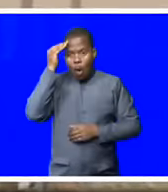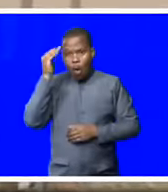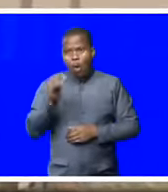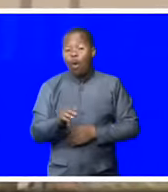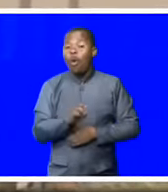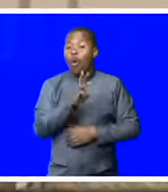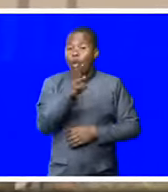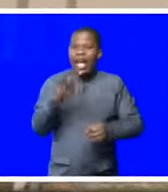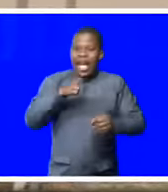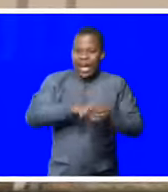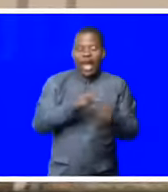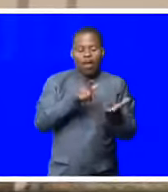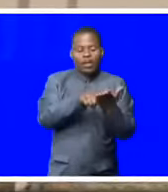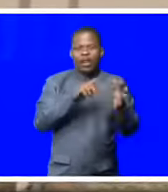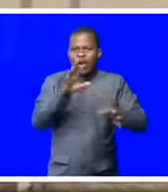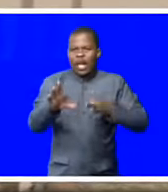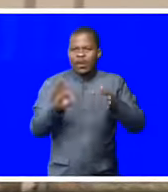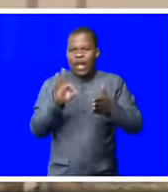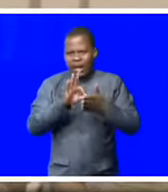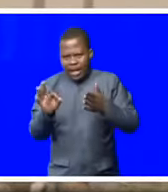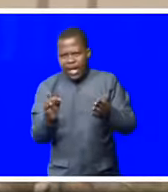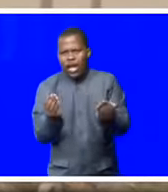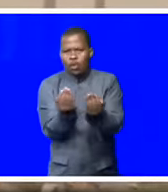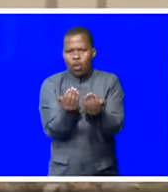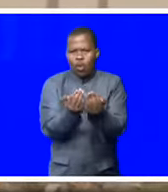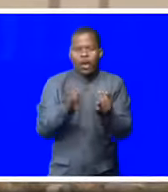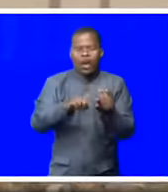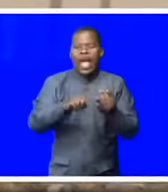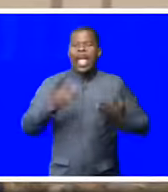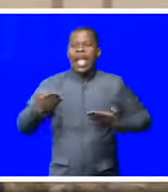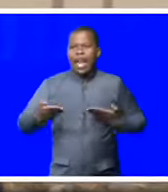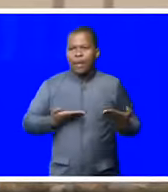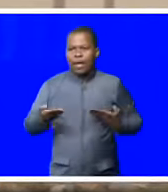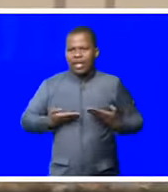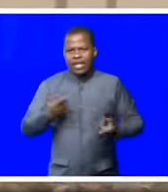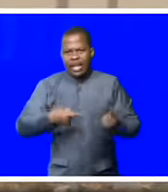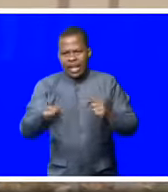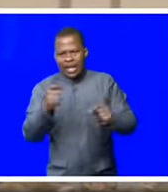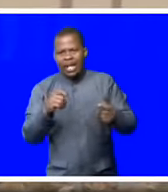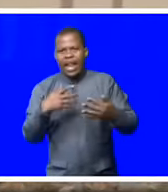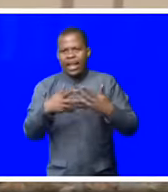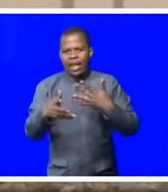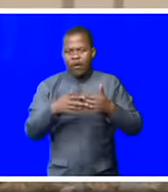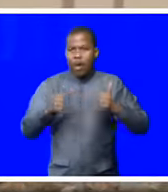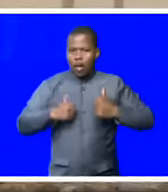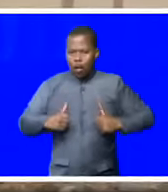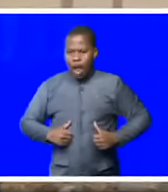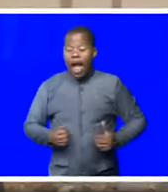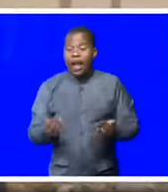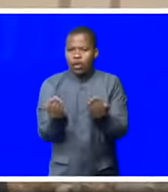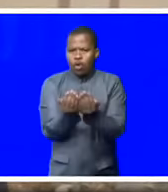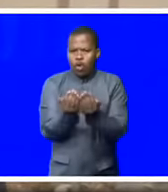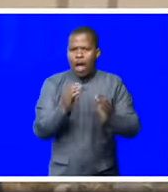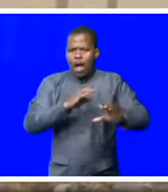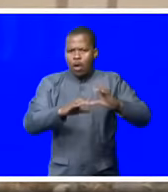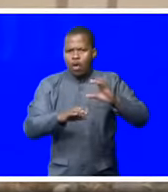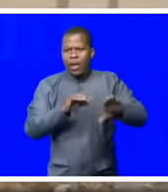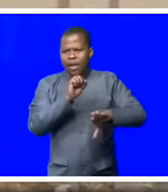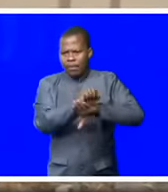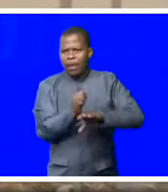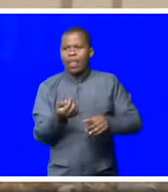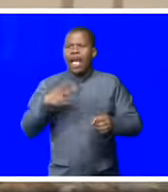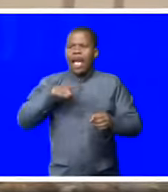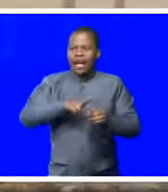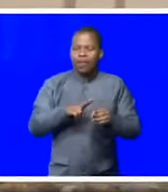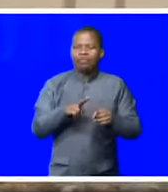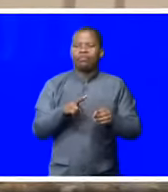ye school uniform between suppliers and school uniform. So kumcoka nathi basengasithinza either ku-info@comco